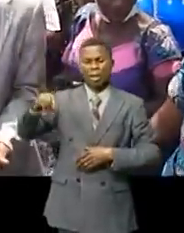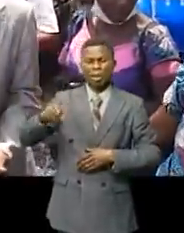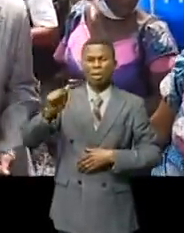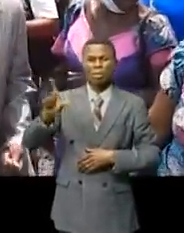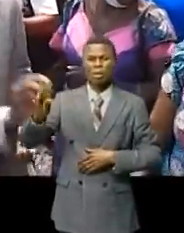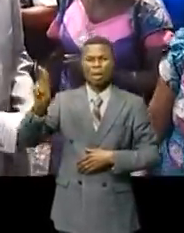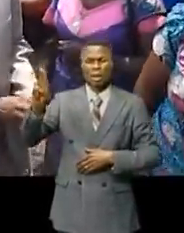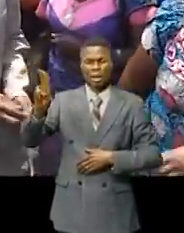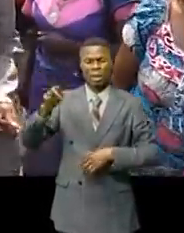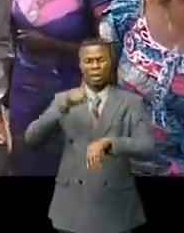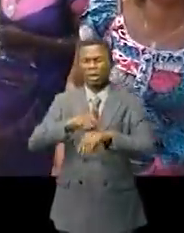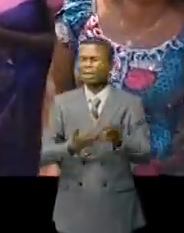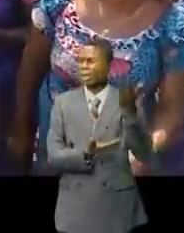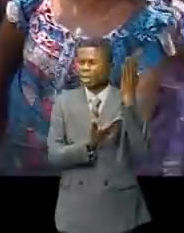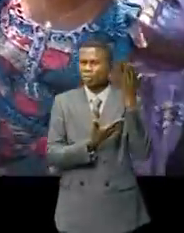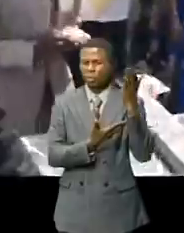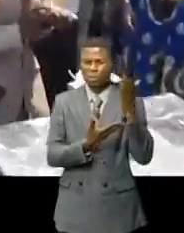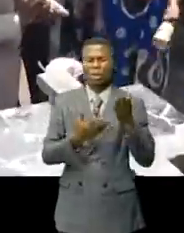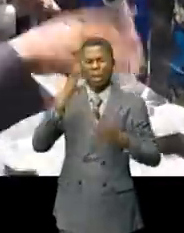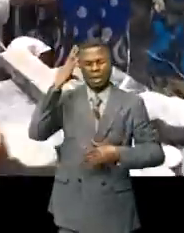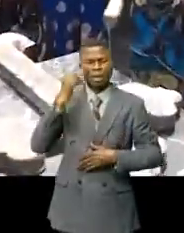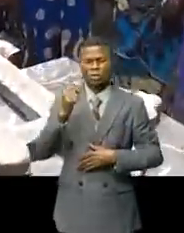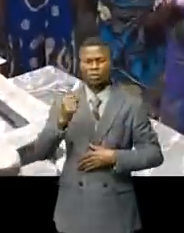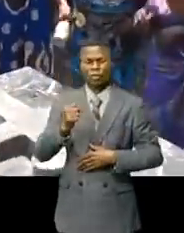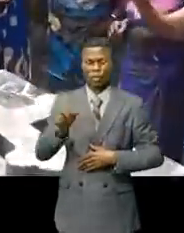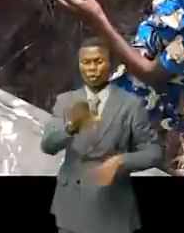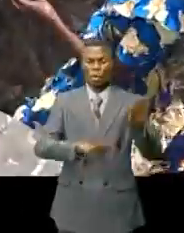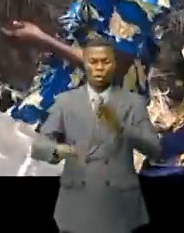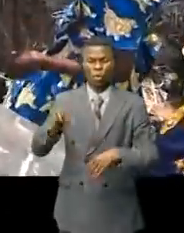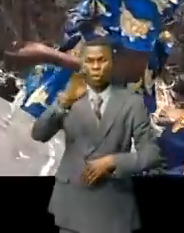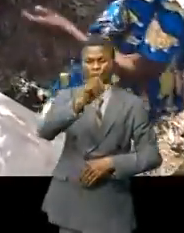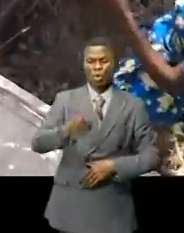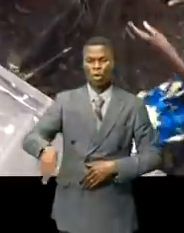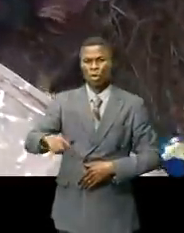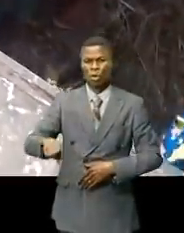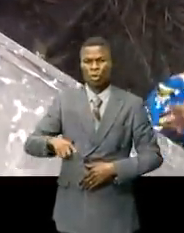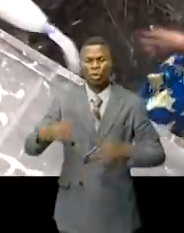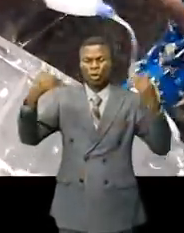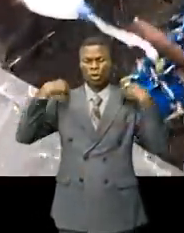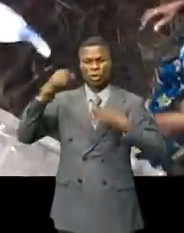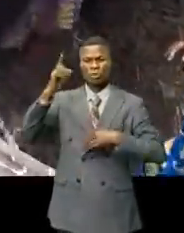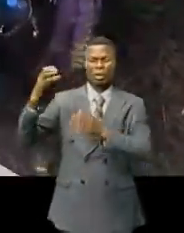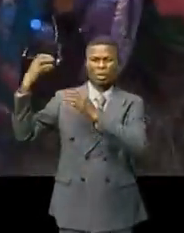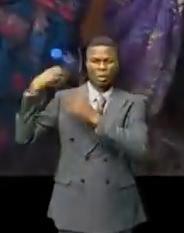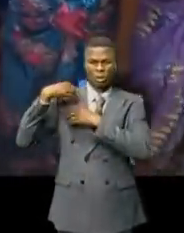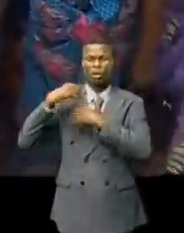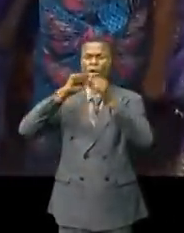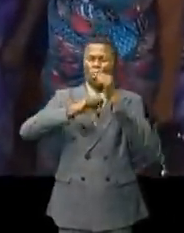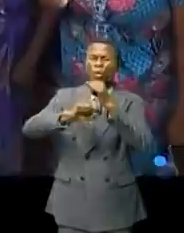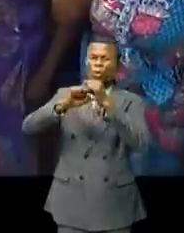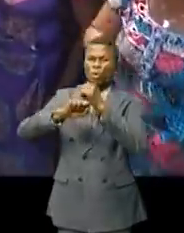encore dit simon marq christ au cimetière de la gombe et sous la conduite du port de l'international en charge de la mobilisation